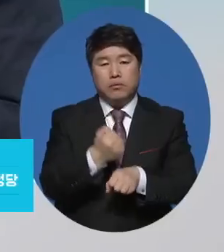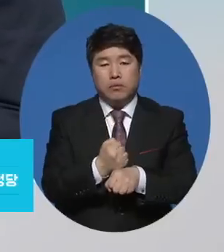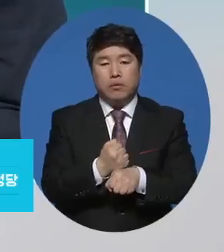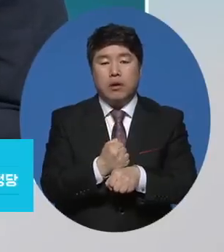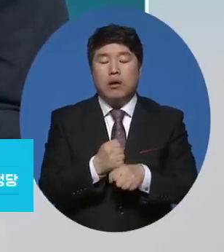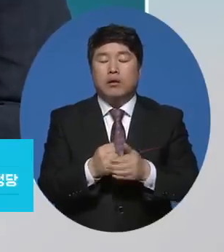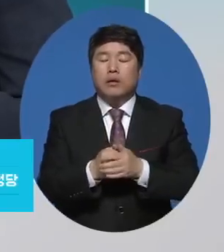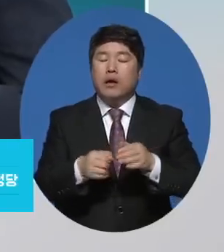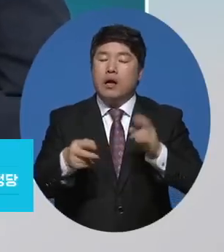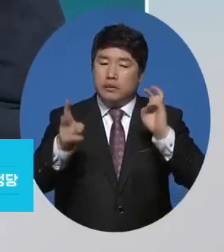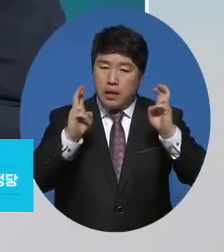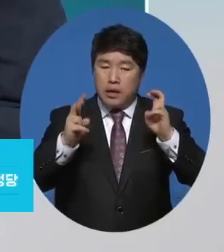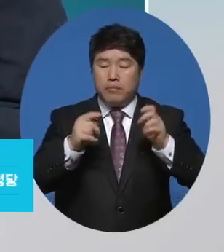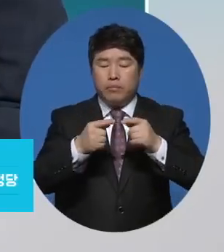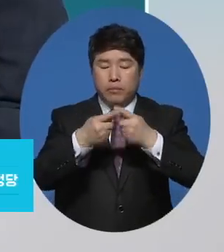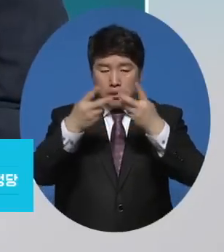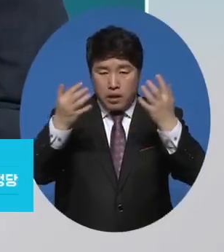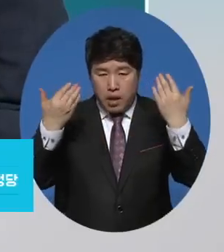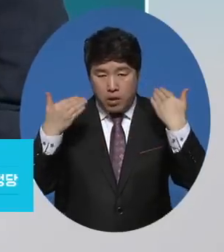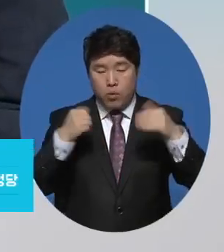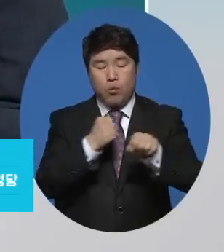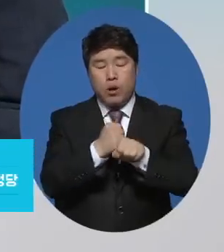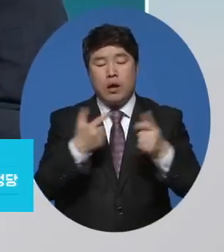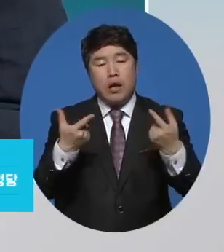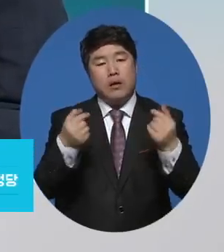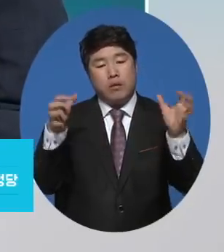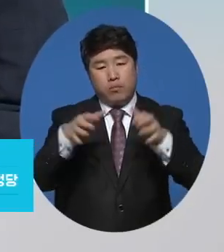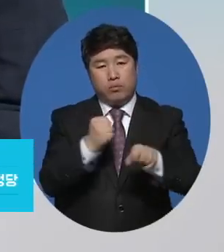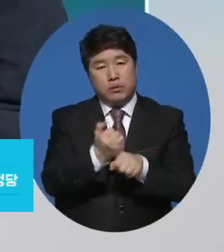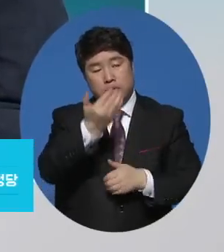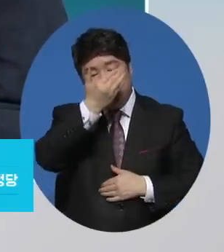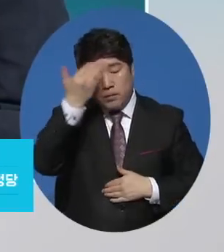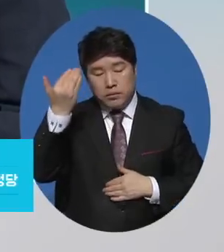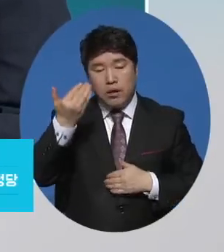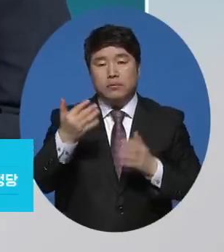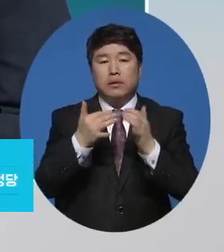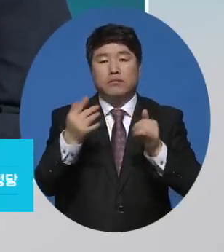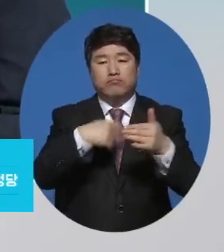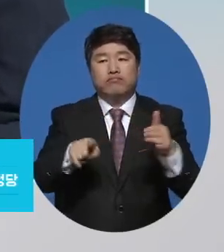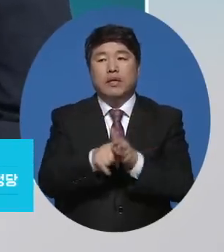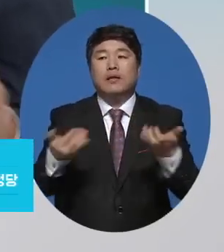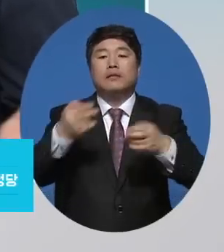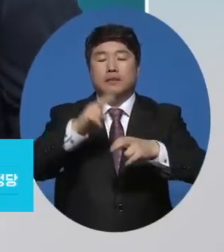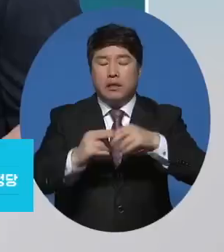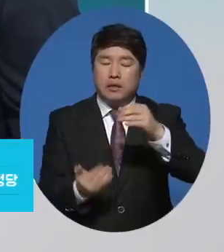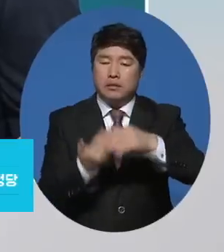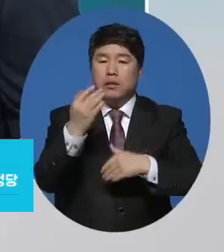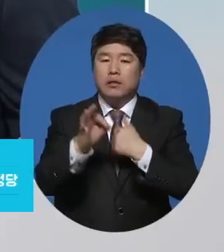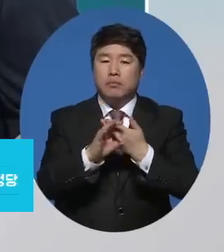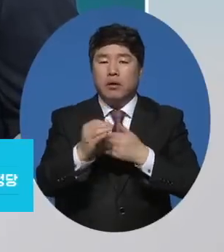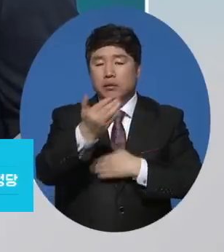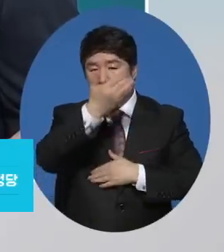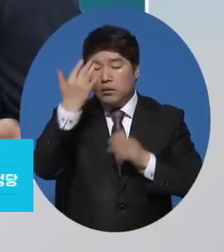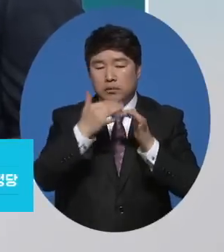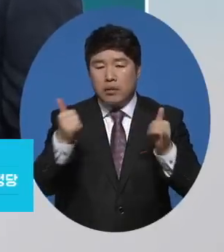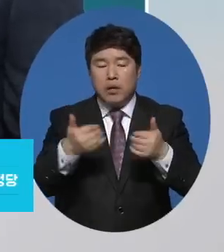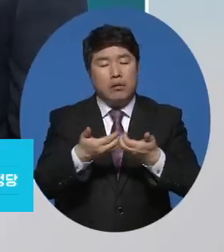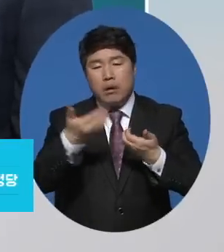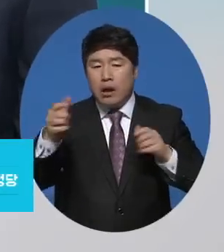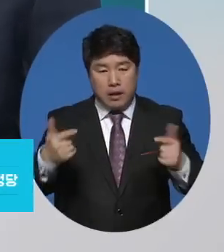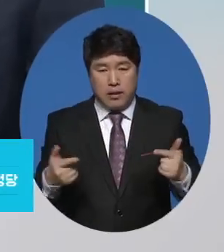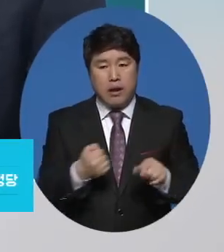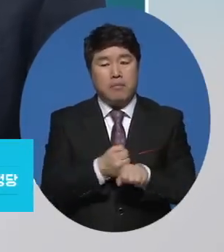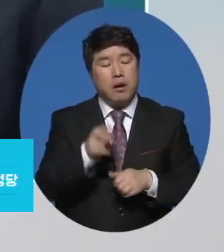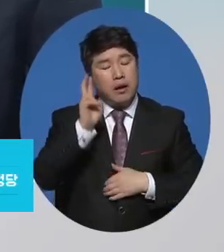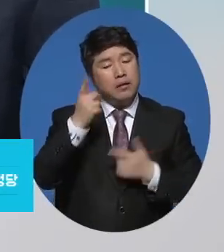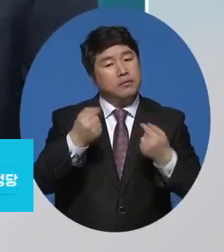산학연이 이렇게 같이 모여 가지고 거기서 진짜 청년들을 위한 일자리가 생겨나면 청년들이 안 안 떠날 거예요 그래서